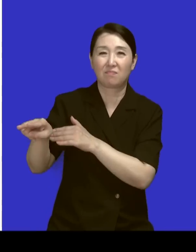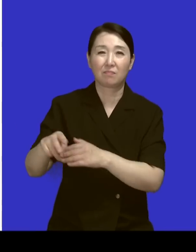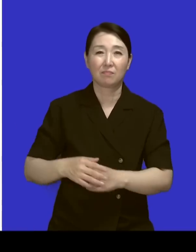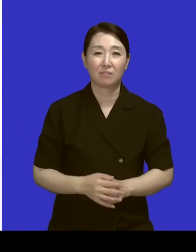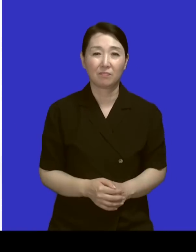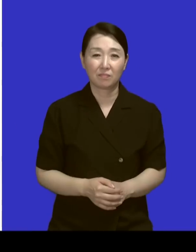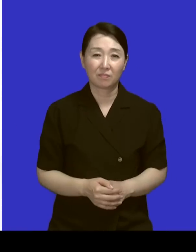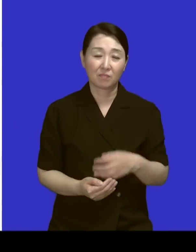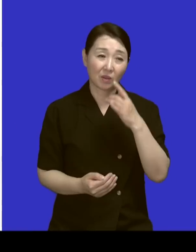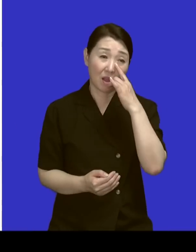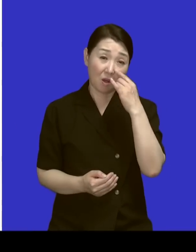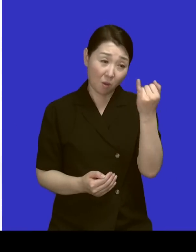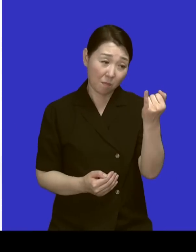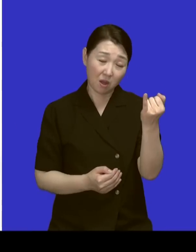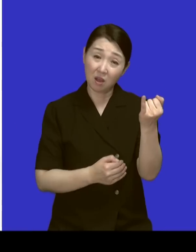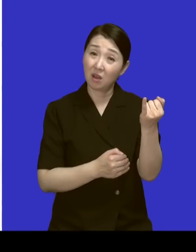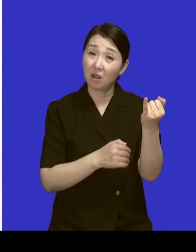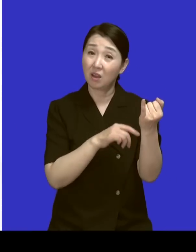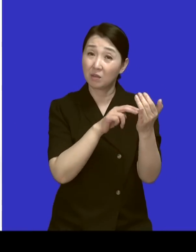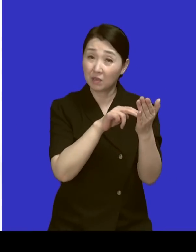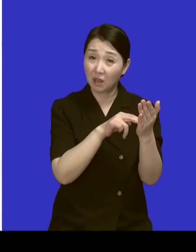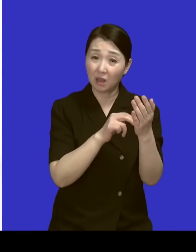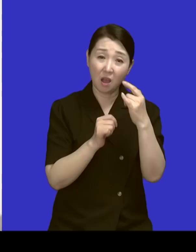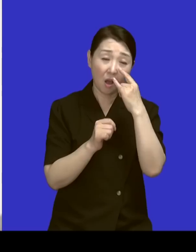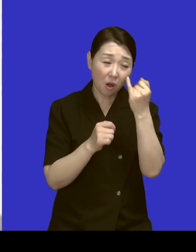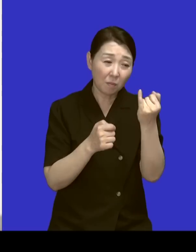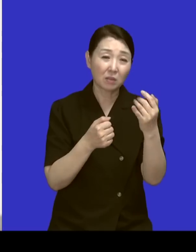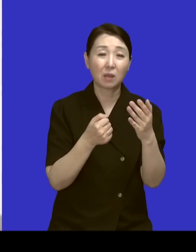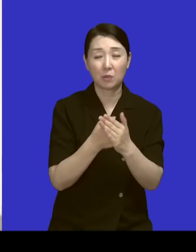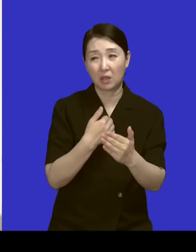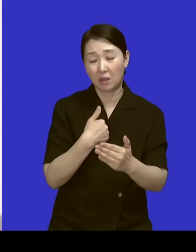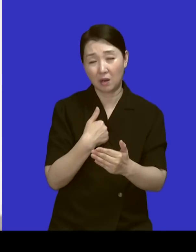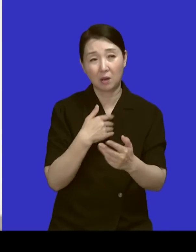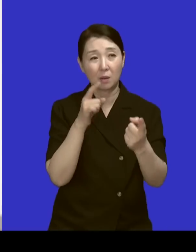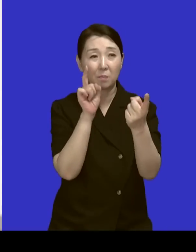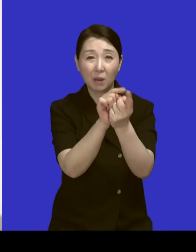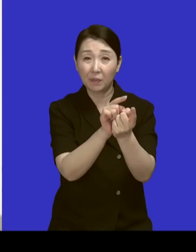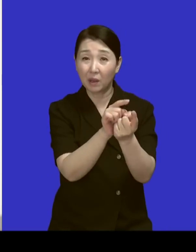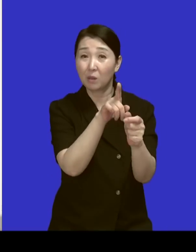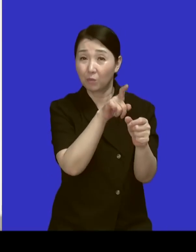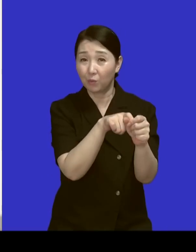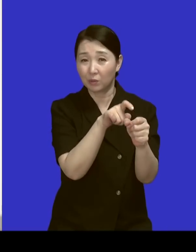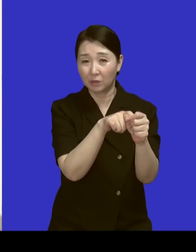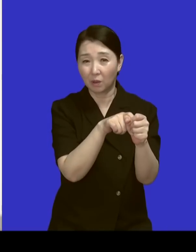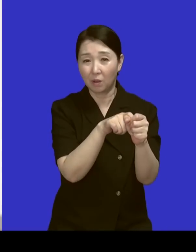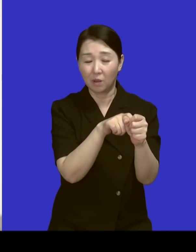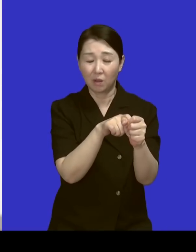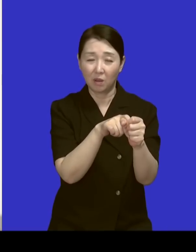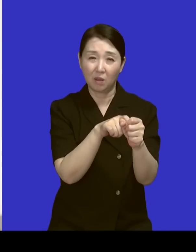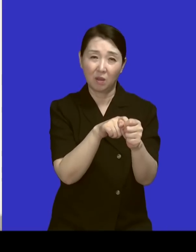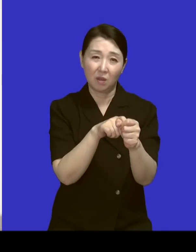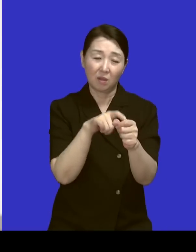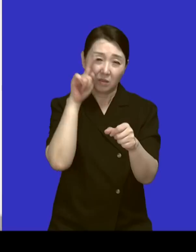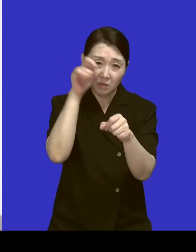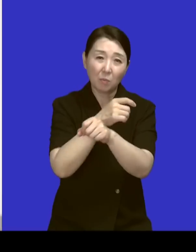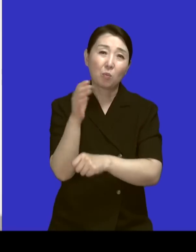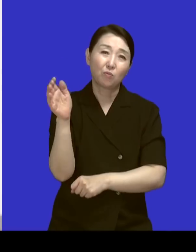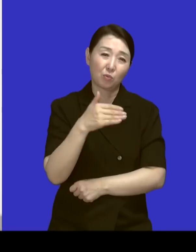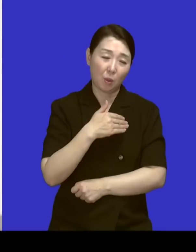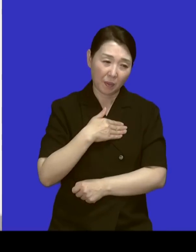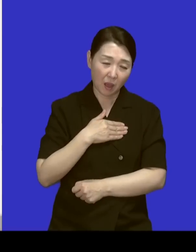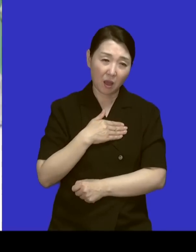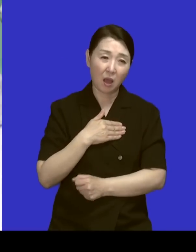근데 어머니도 되게 어머니니까 그런 저를 만나기 위해서 이른 아침마다 정문 앞에서